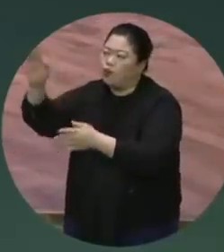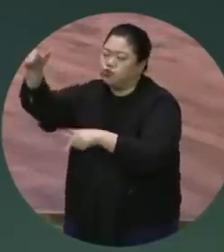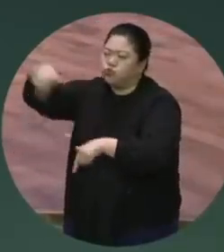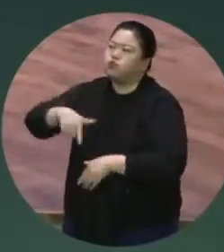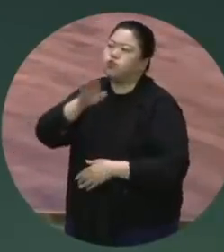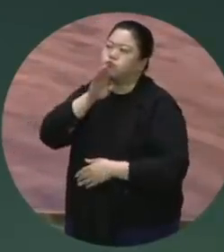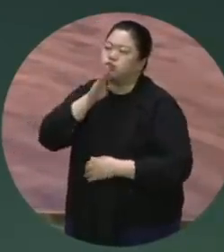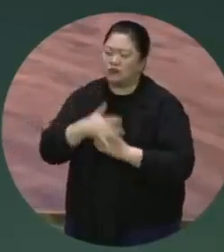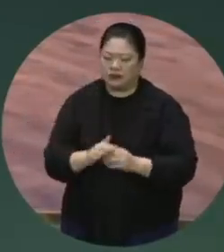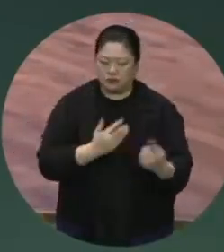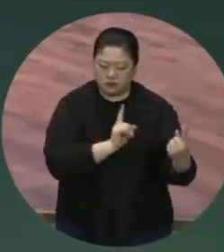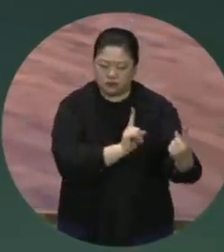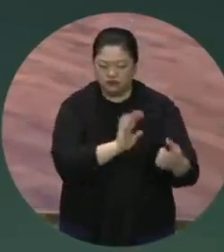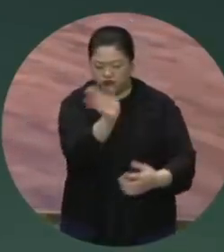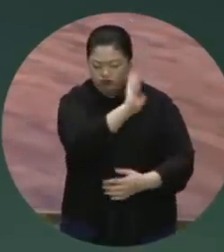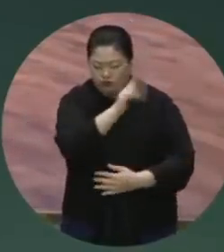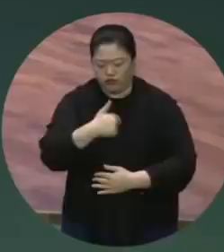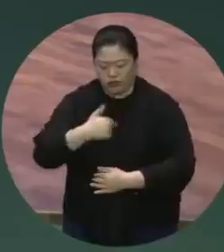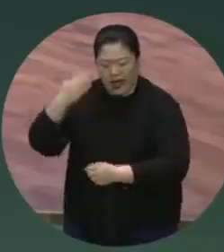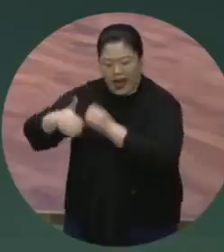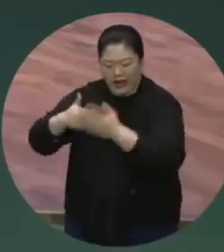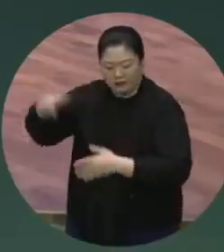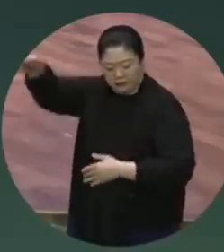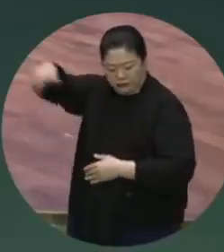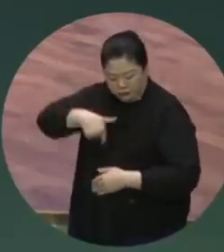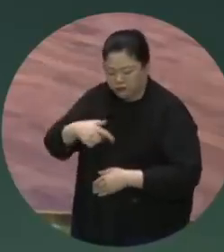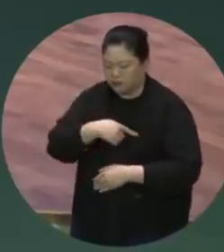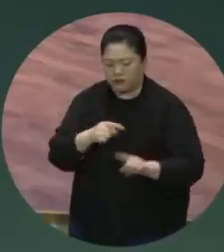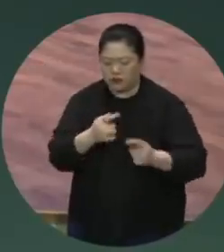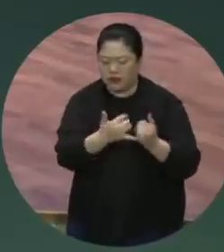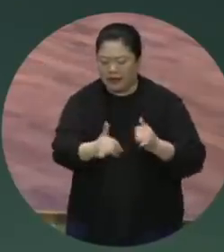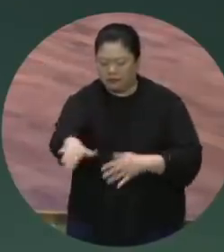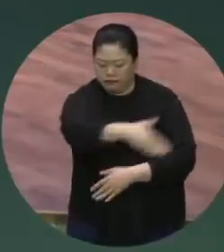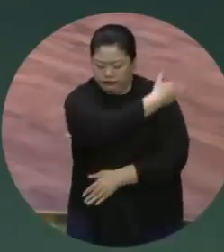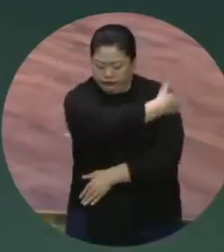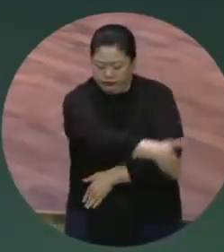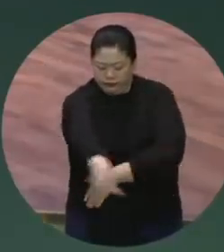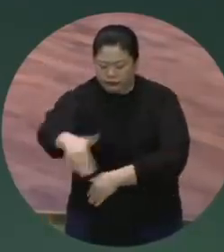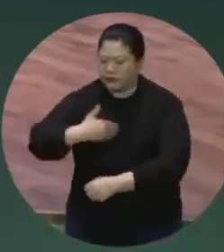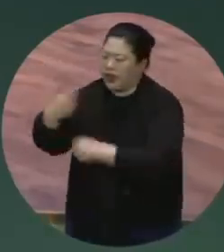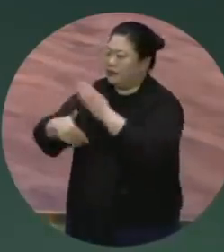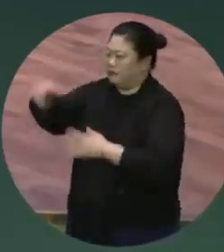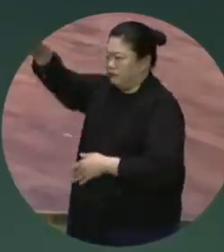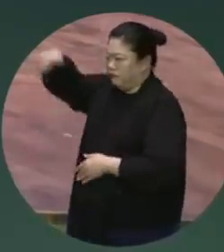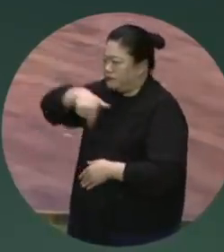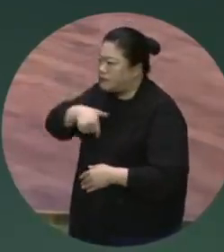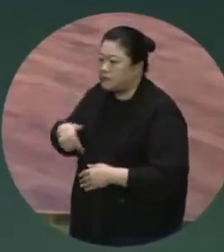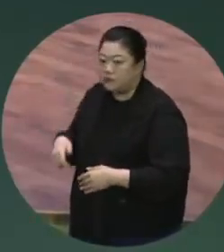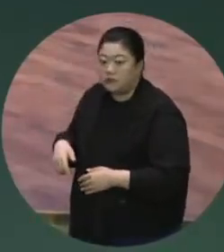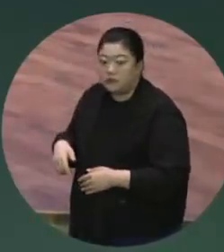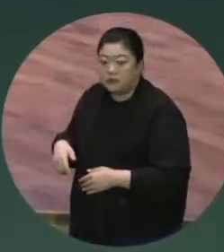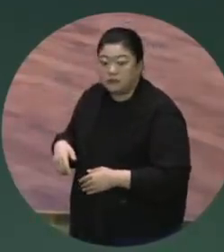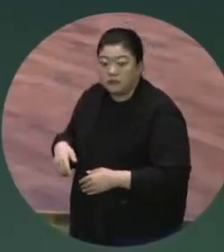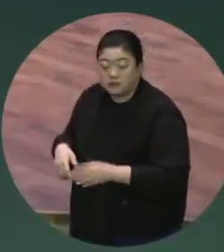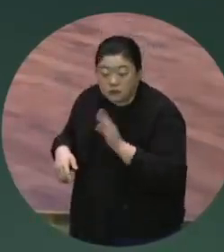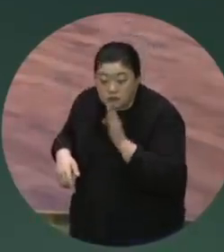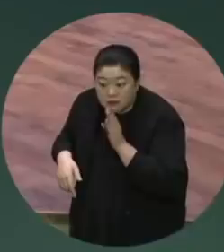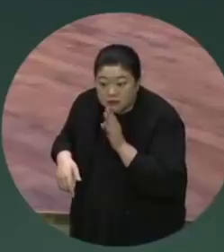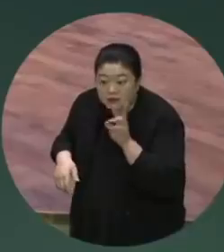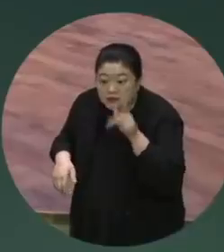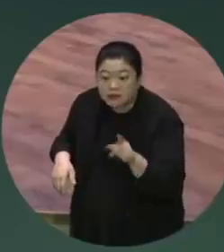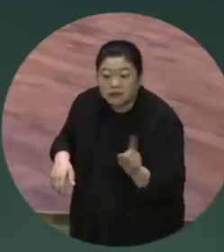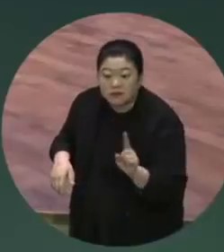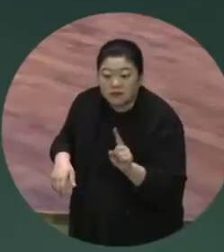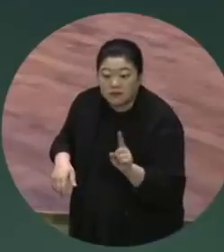약간 이상 이 영적 문제가 있는 사람이에요. 그러니까 하나님 그 상처를 내가 옛날에 많이 받아간다. 성도들 다